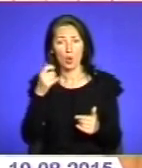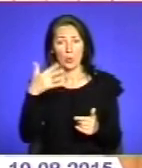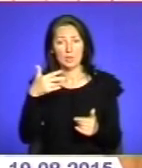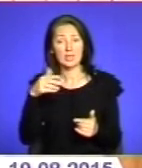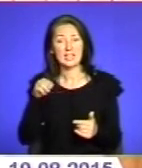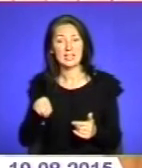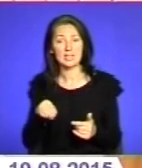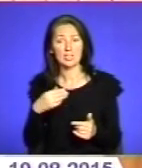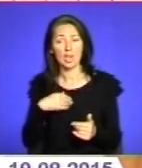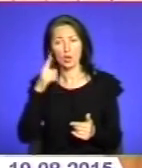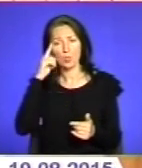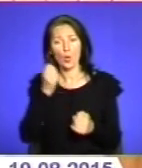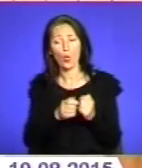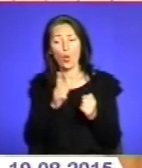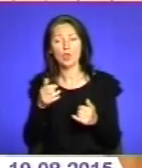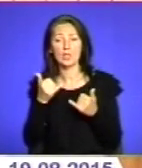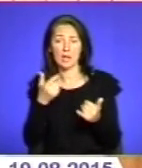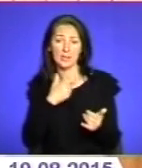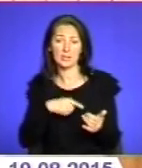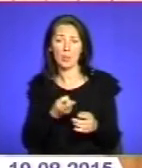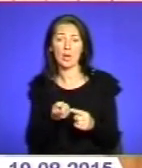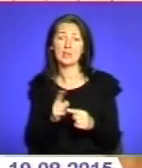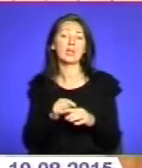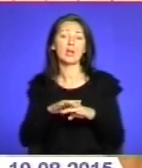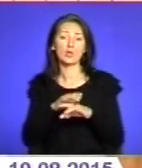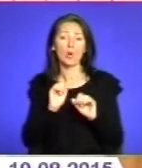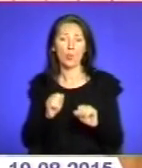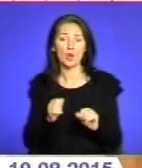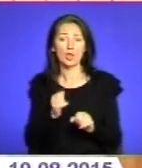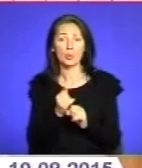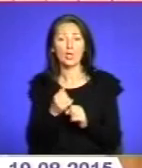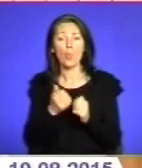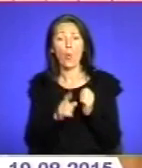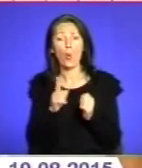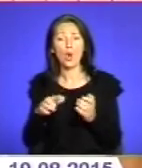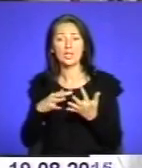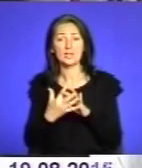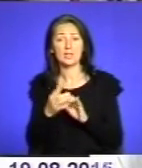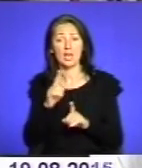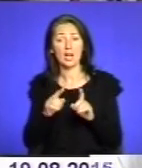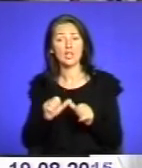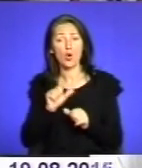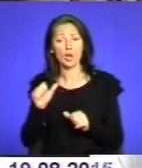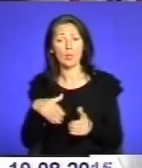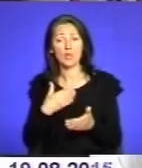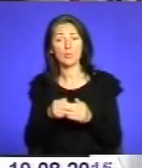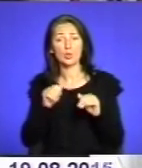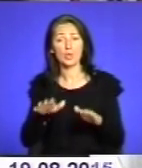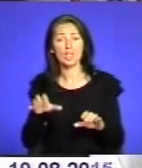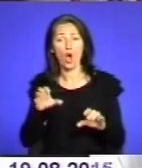Я думаю, кожен для себе цей розрахунок може зробити по кожній сільській раді окремо. Своїм розпорядженням